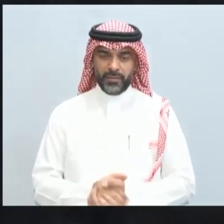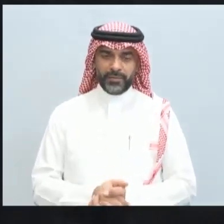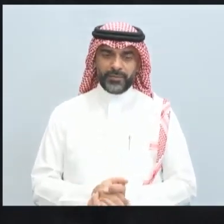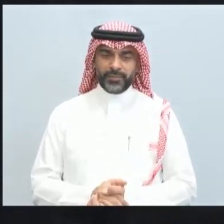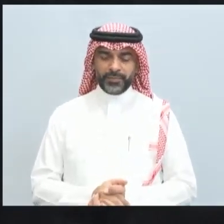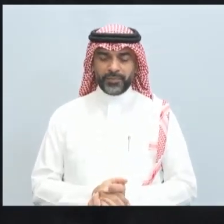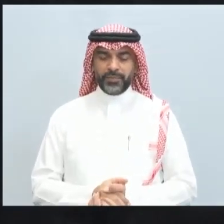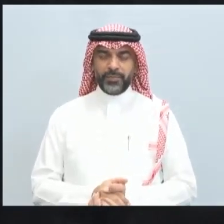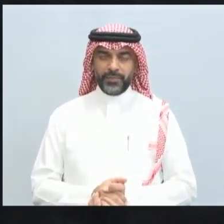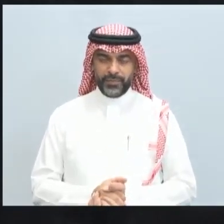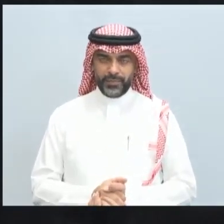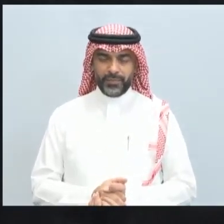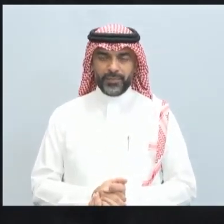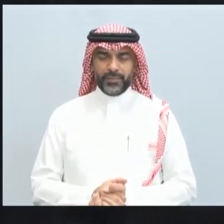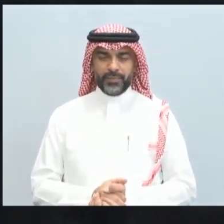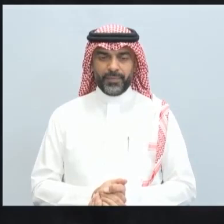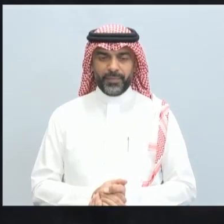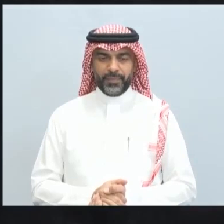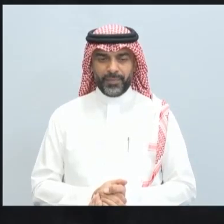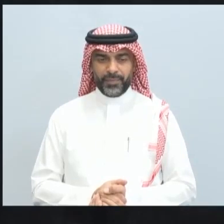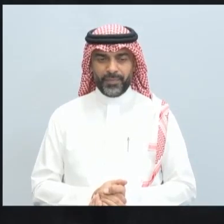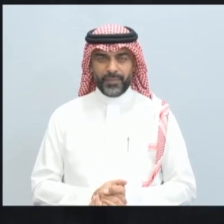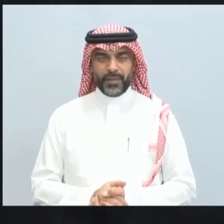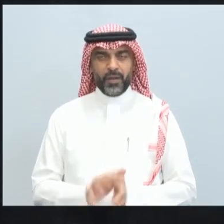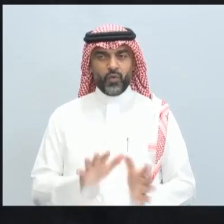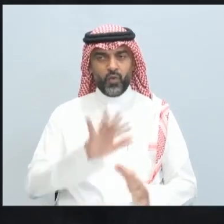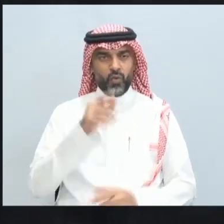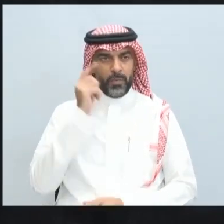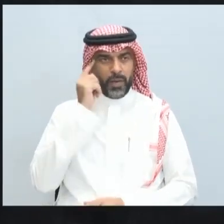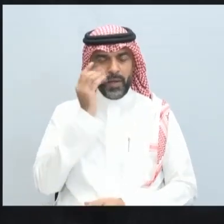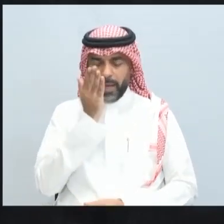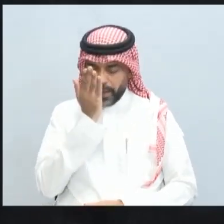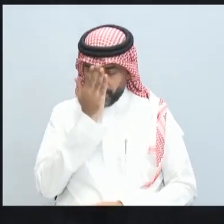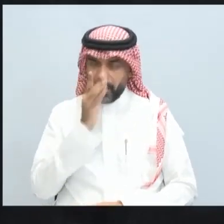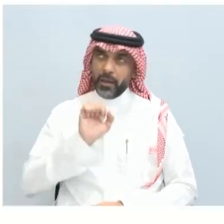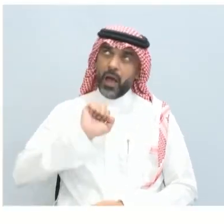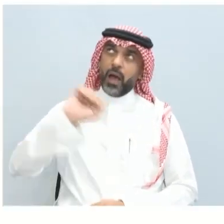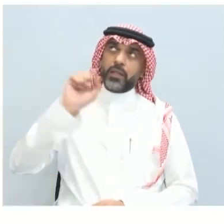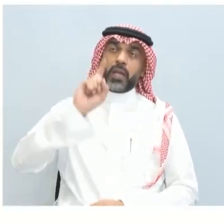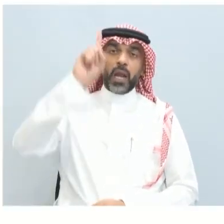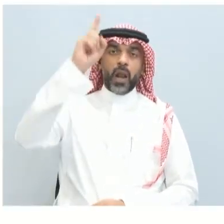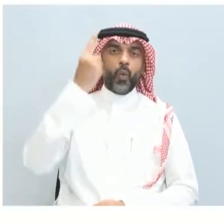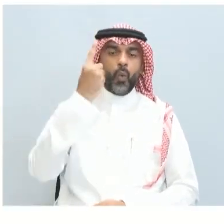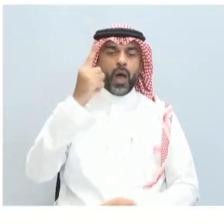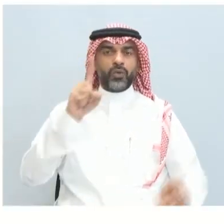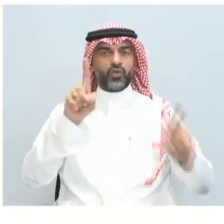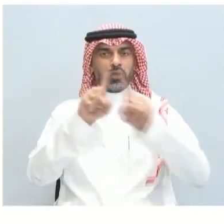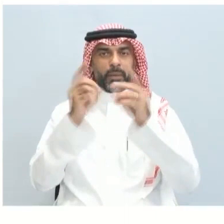عليه وسلم لكن العباده لله وحده لا شريك له